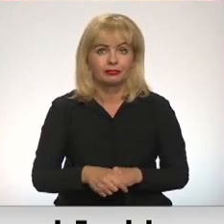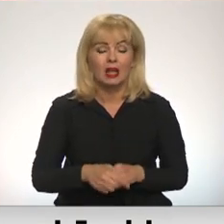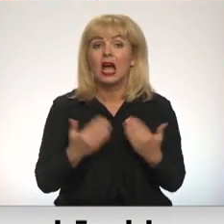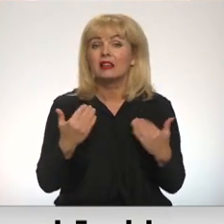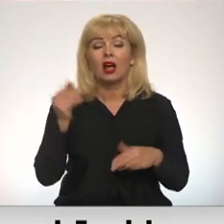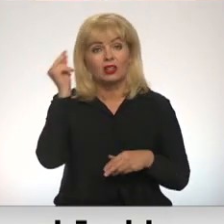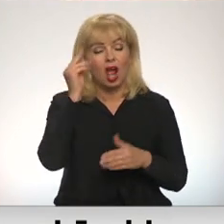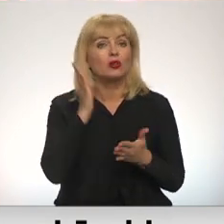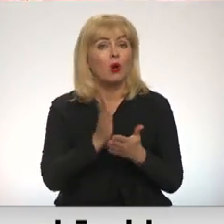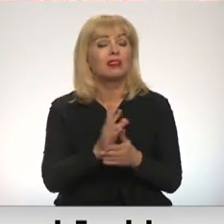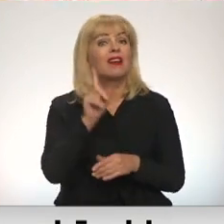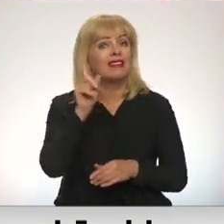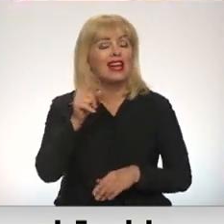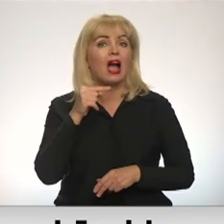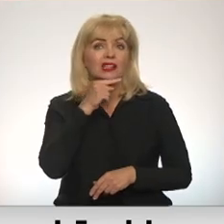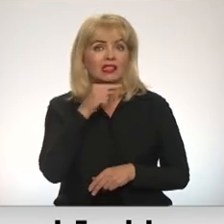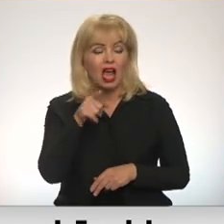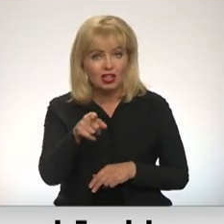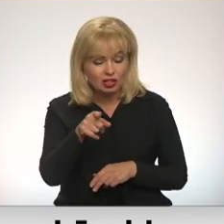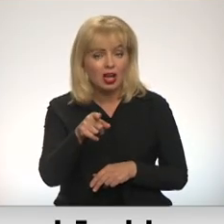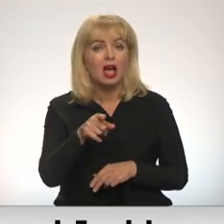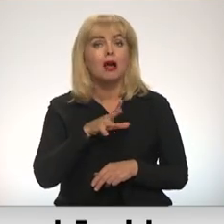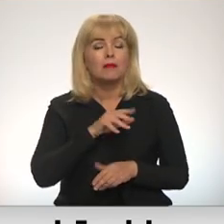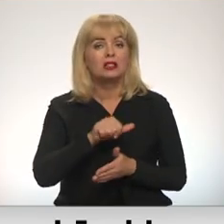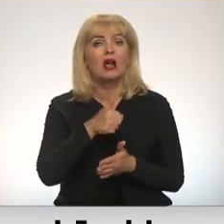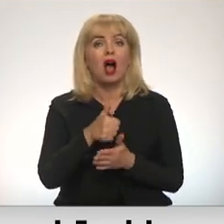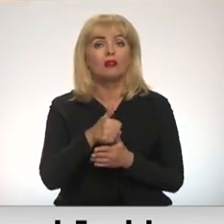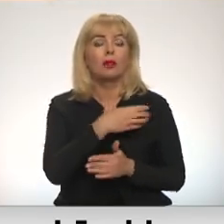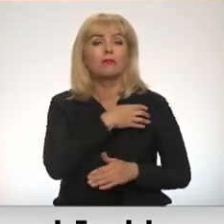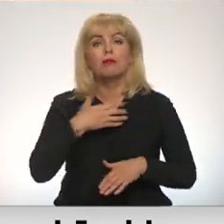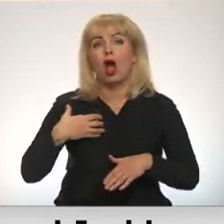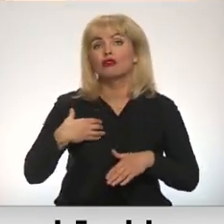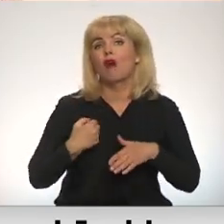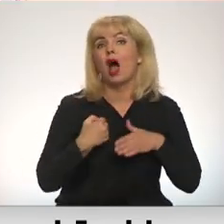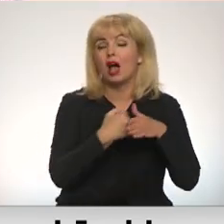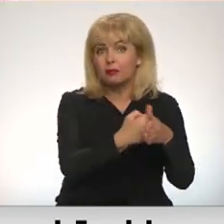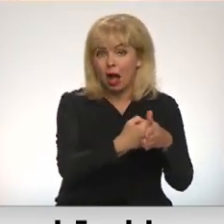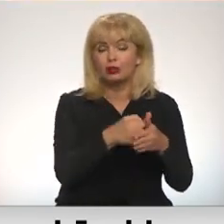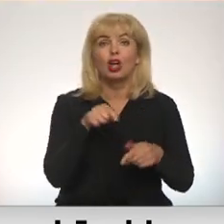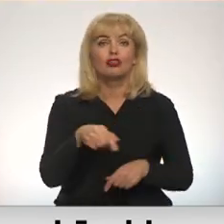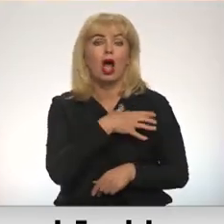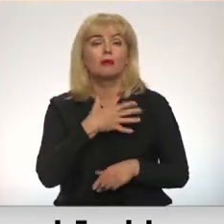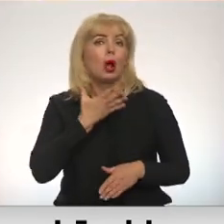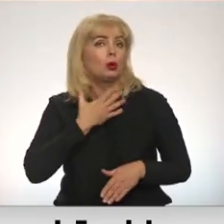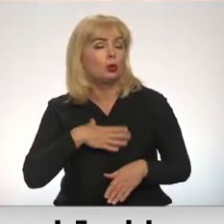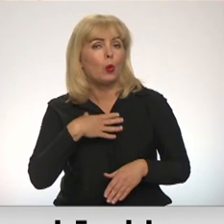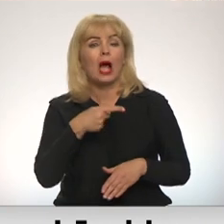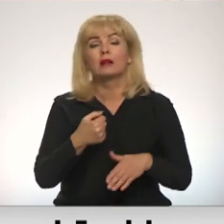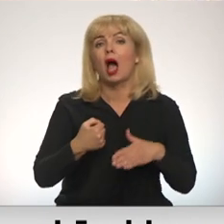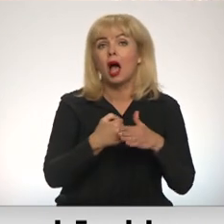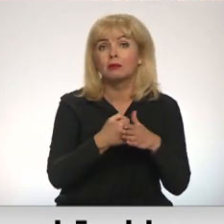Tagad treniņi noteikti tikai Cēsīs. Izšķirošais bijis pašvaldības atbalsts. Šī pašvaldība man ļoti atbalsta, piemēram, zālē.